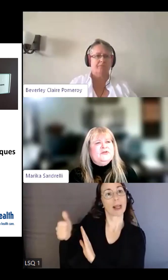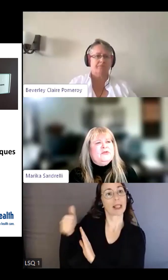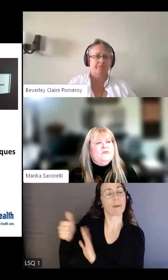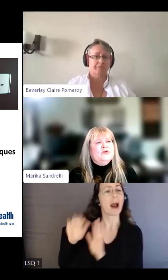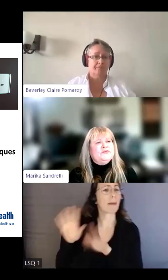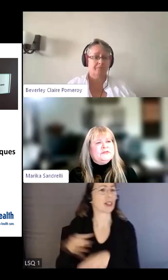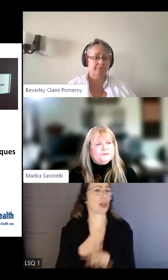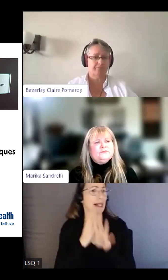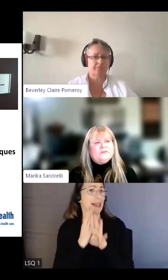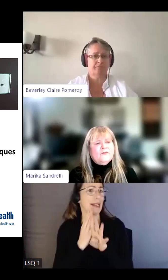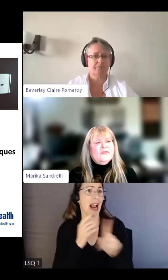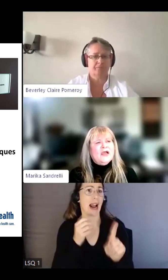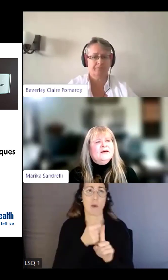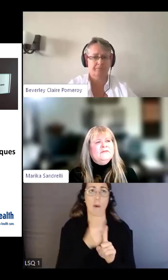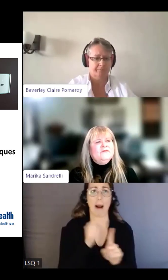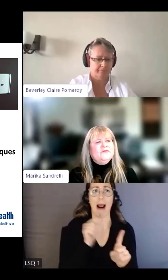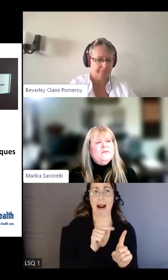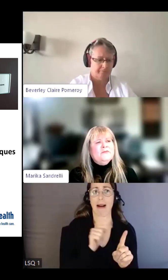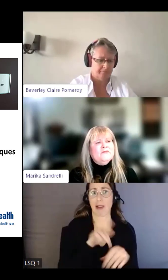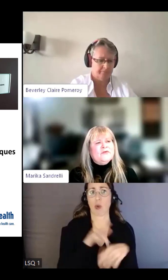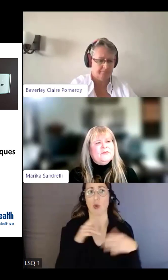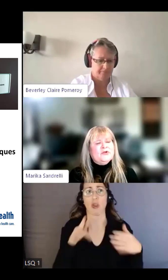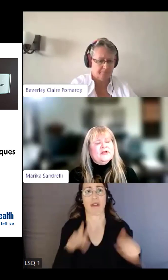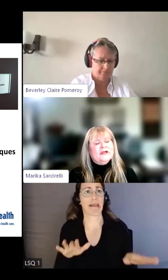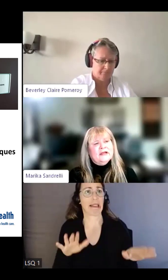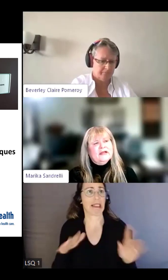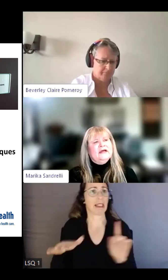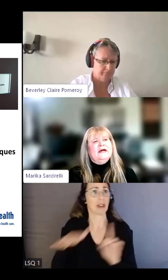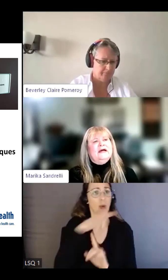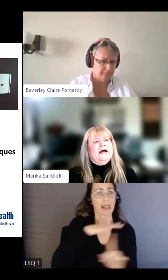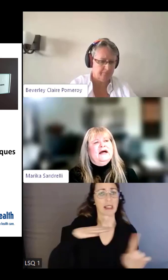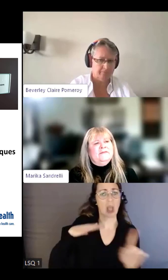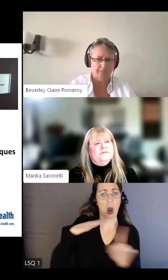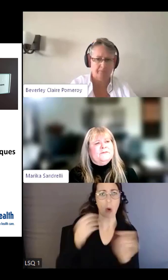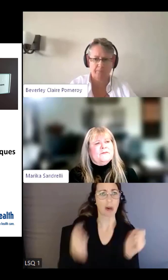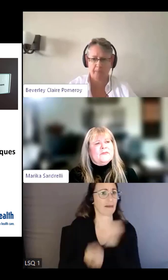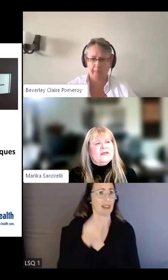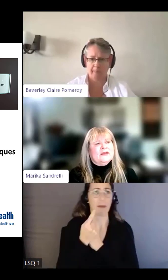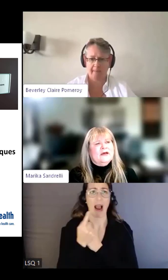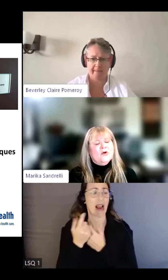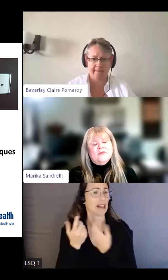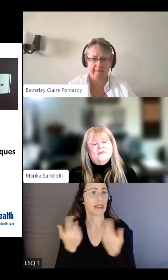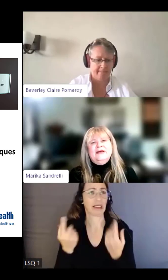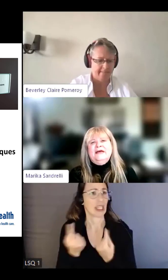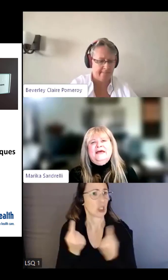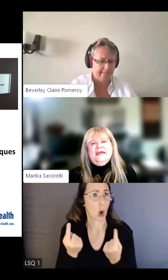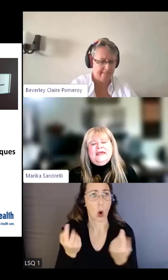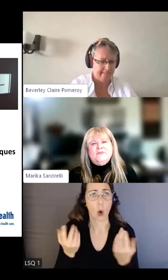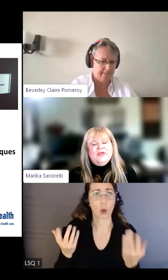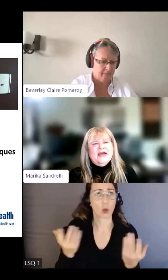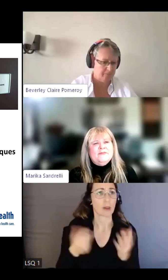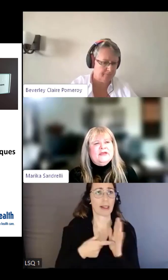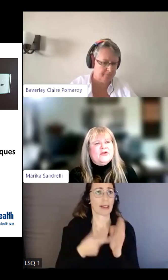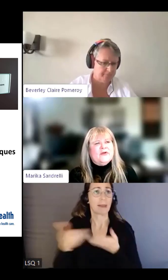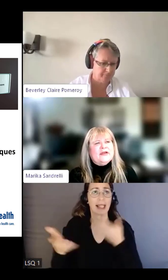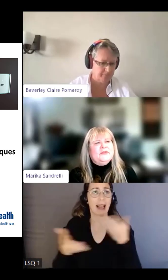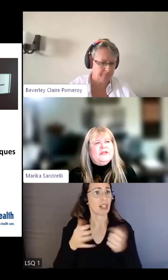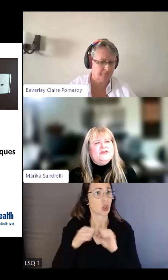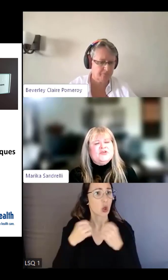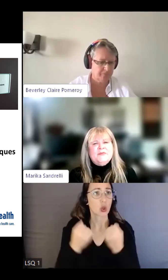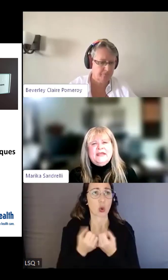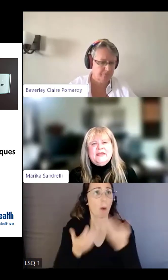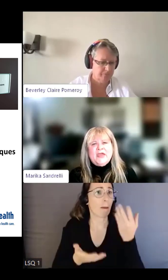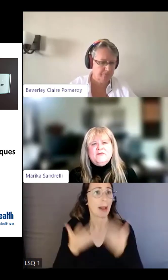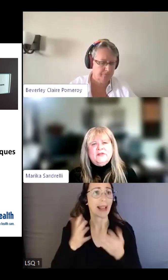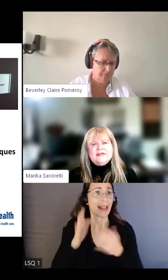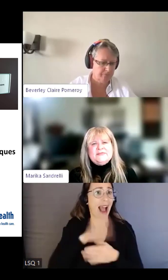des événements de la vie tels qu'on les services sociaux ont retiré des enfants, etc., ça peut soulever des expériences ou des